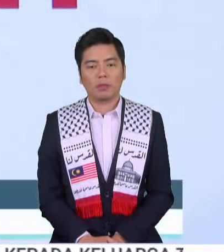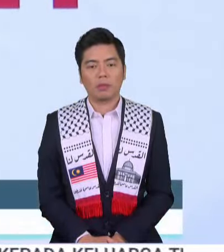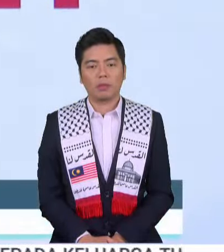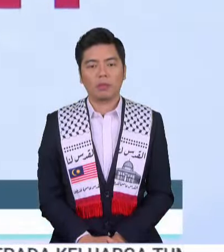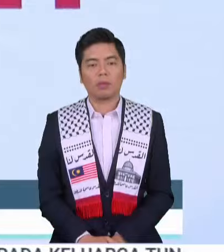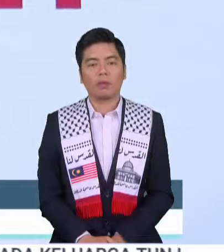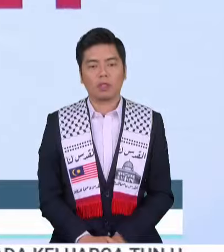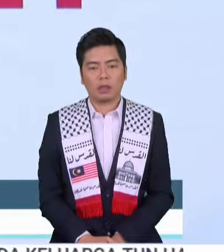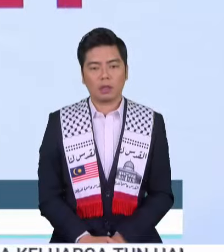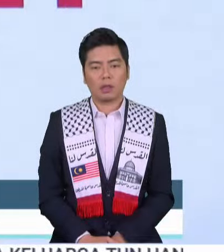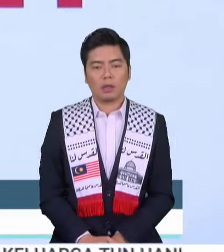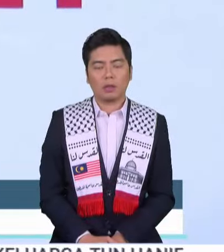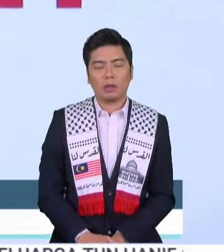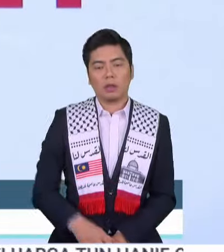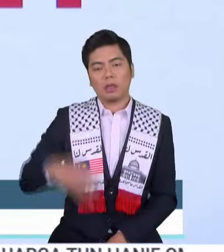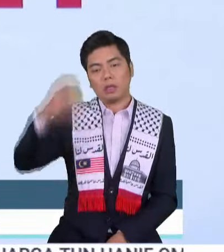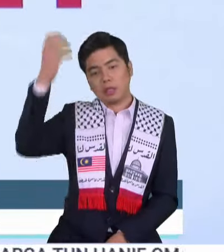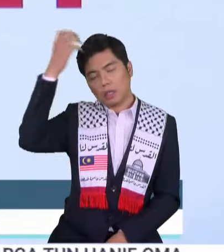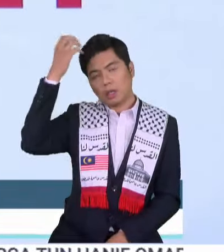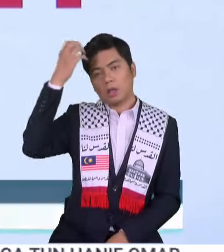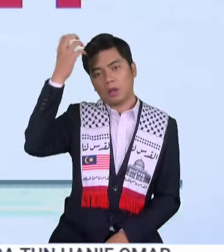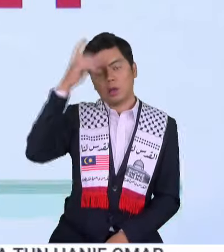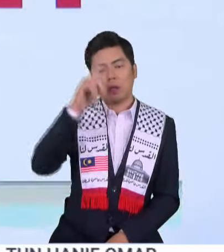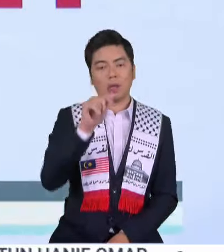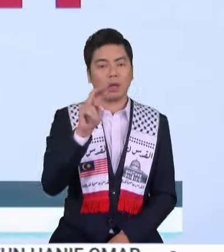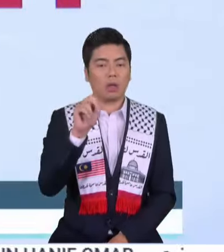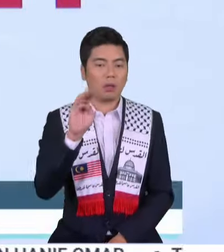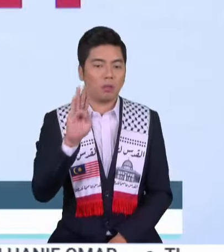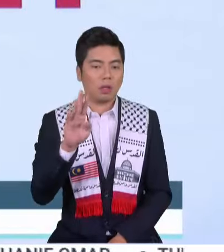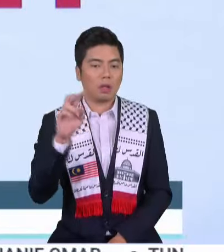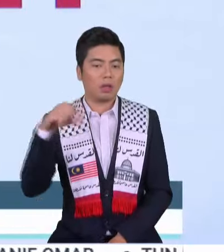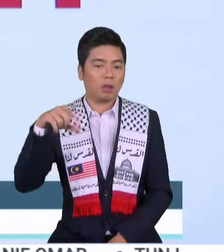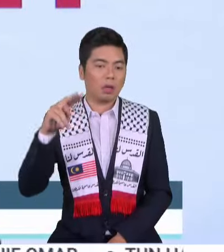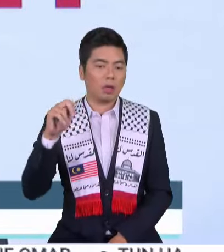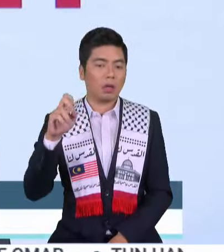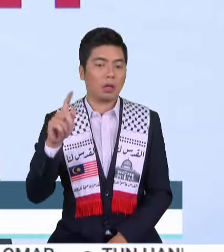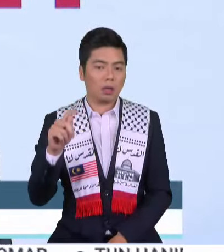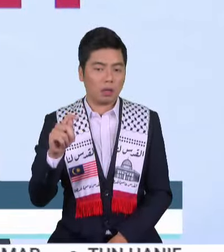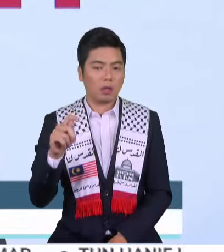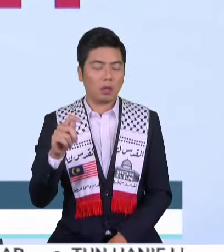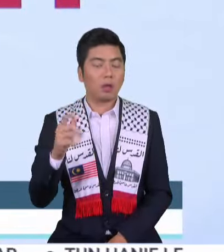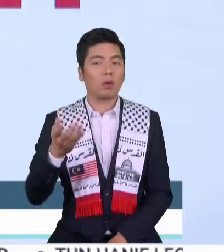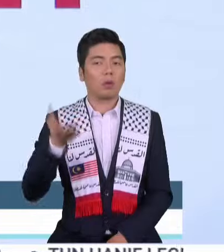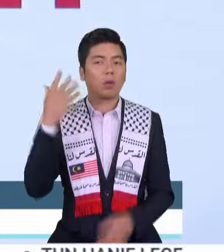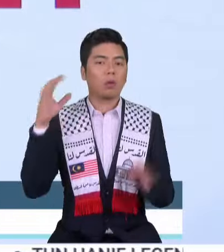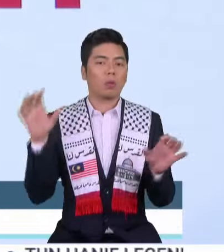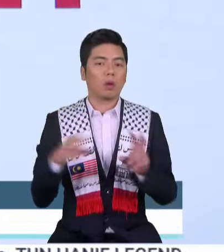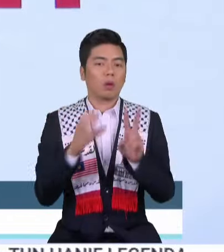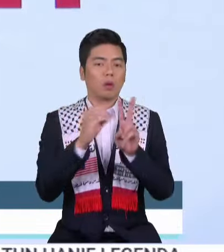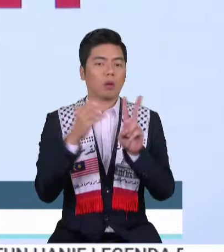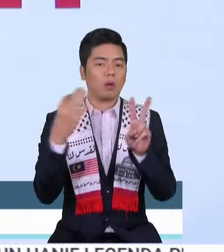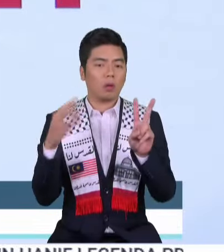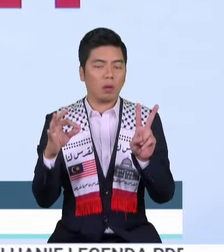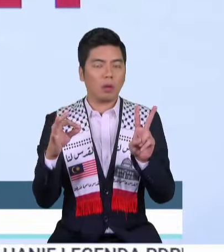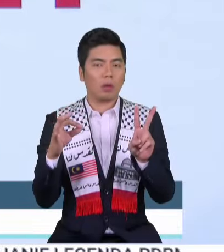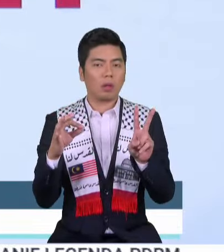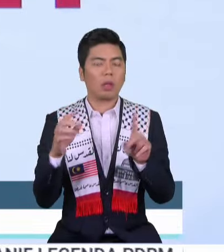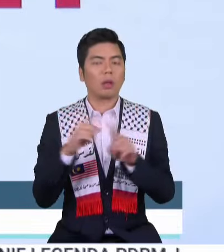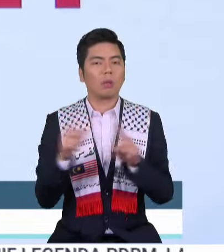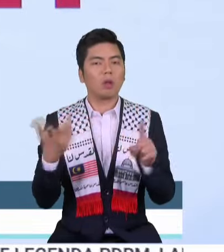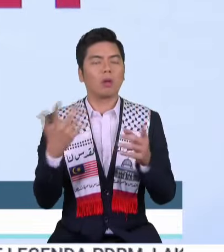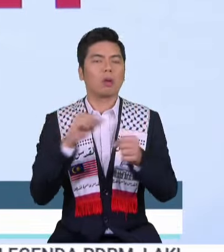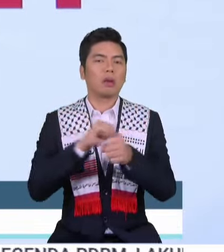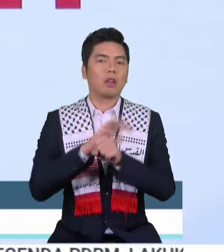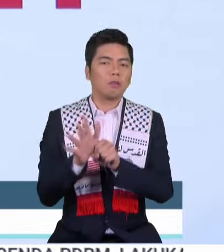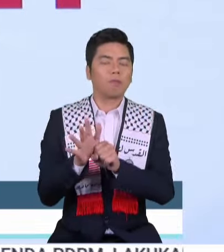Selangor TNB QNET diadakan pada tahun 2019. Lepas itu pasal COVID kita